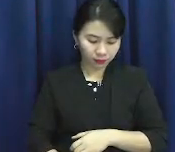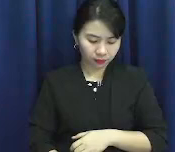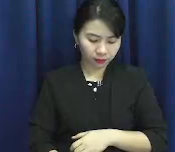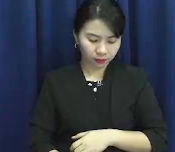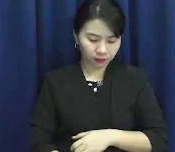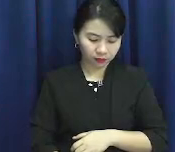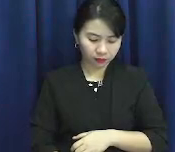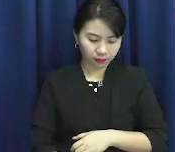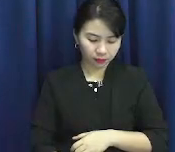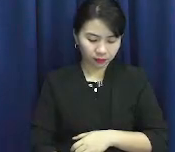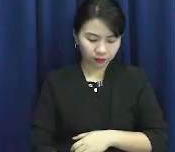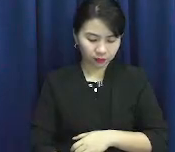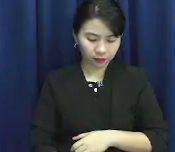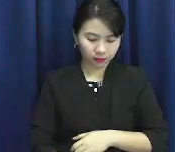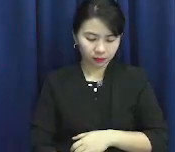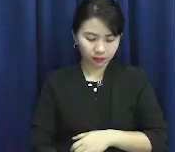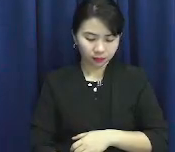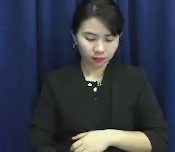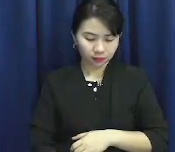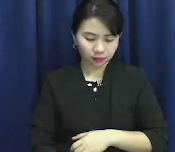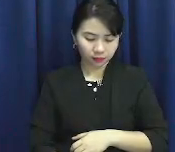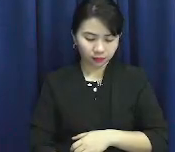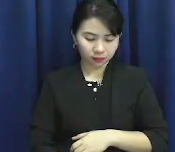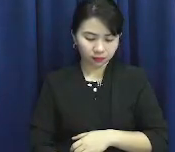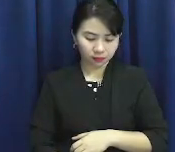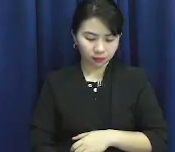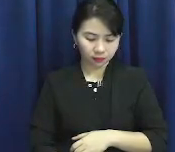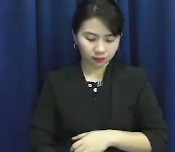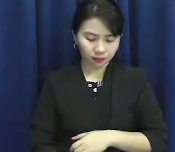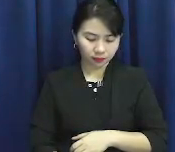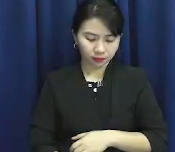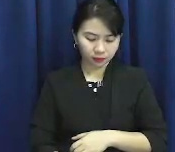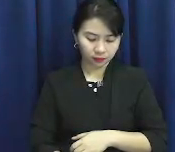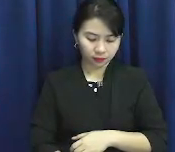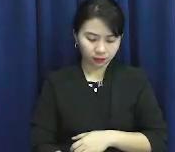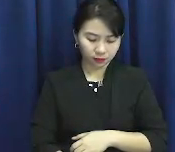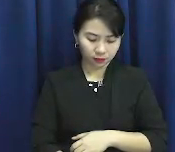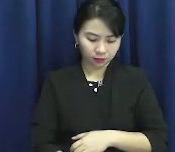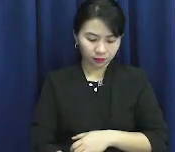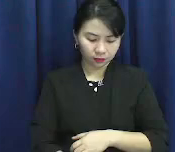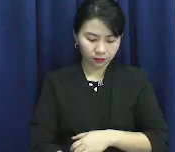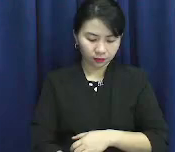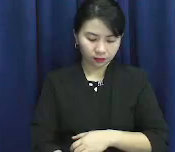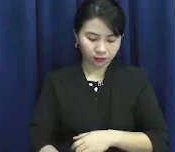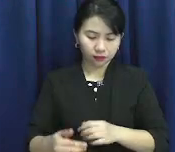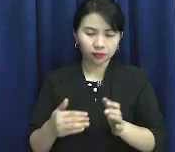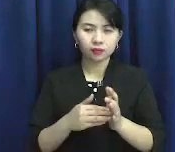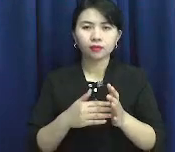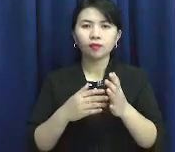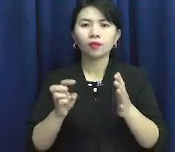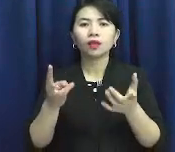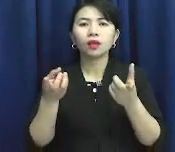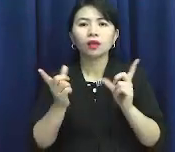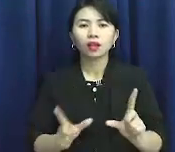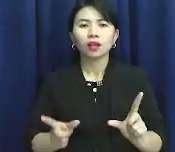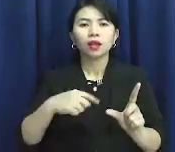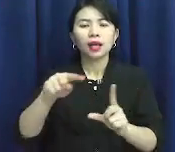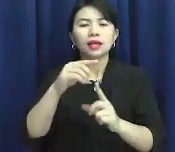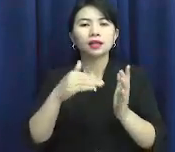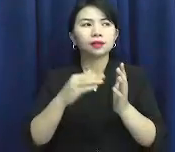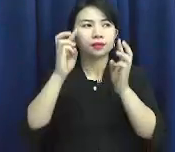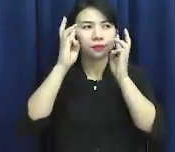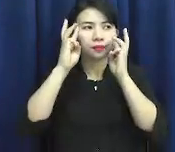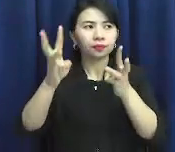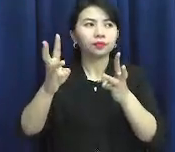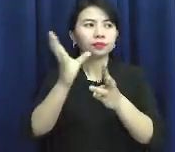Alright? So like I said, napaka-importante nito na pagtuunan natin ng pansin ang bagay na ito. Excuse me.